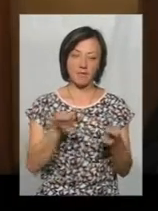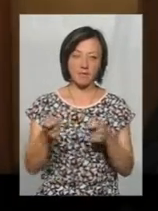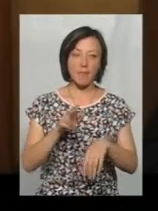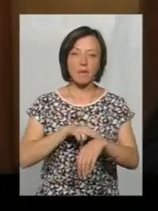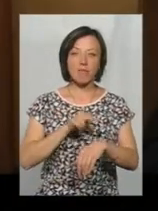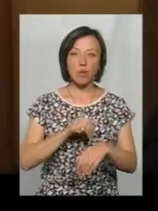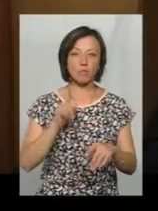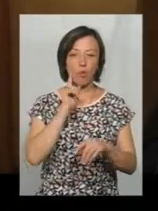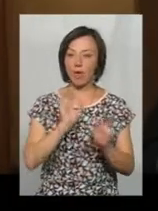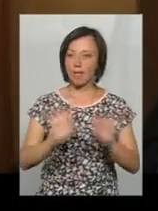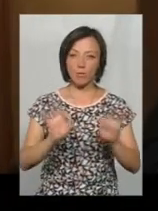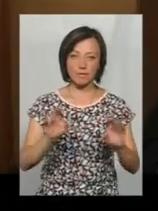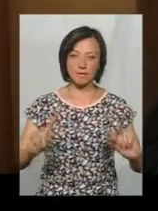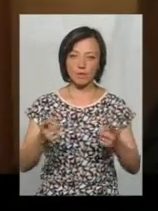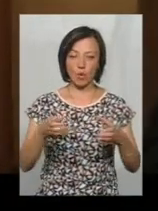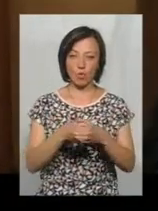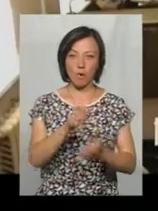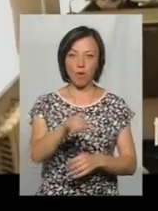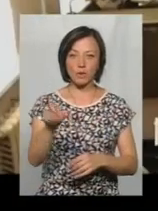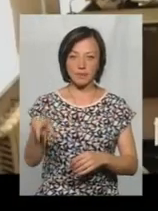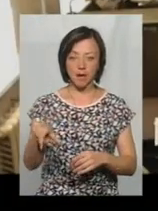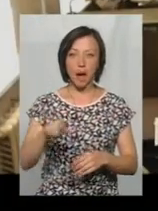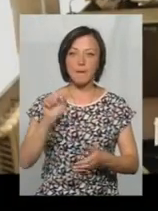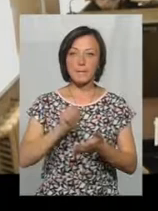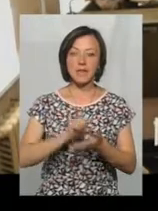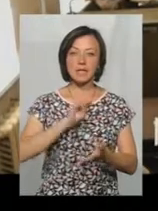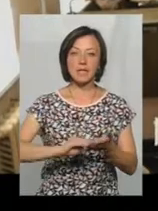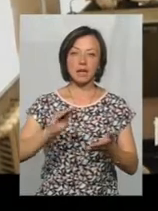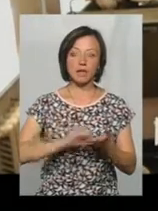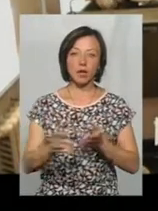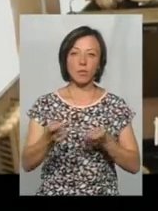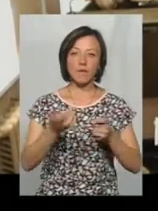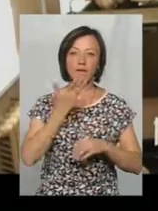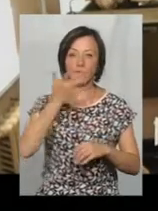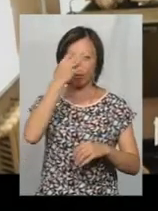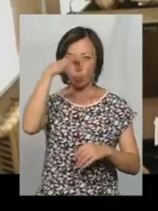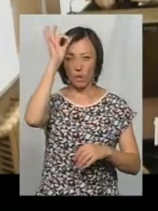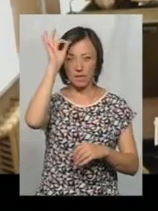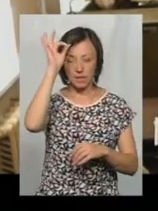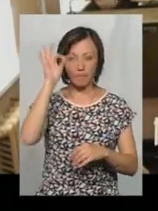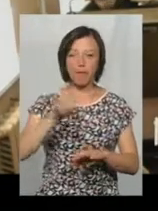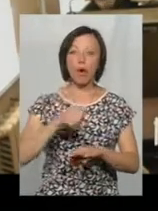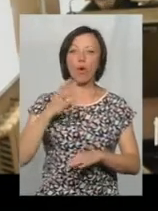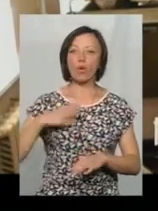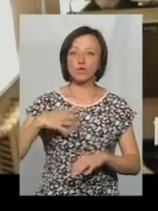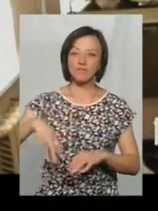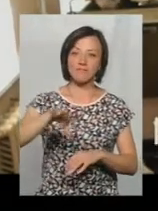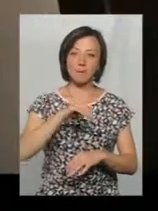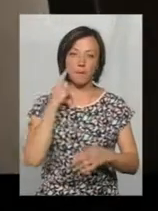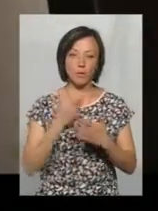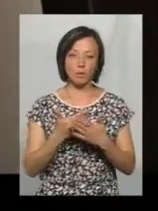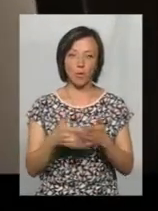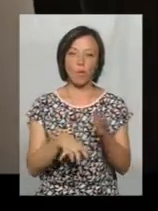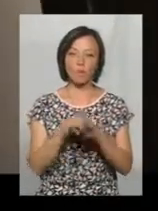Правоохоронці ж поки не коментують затримання групи осіб. За словами прес-секретаря обласного управління Нацполіції Інни Глеги, очікують, коли усім